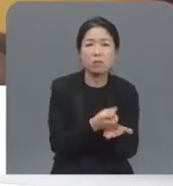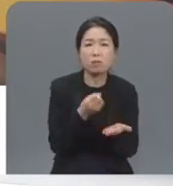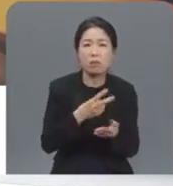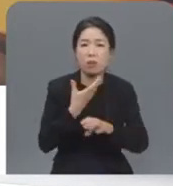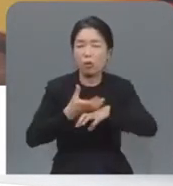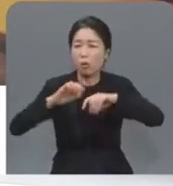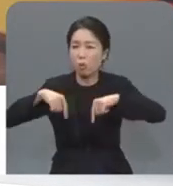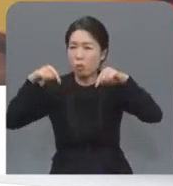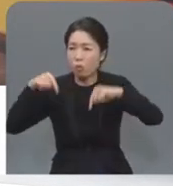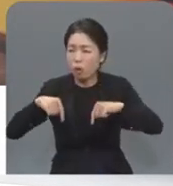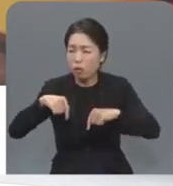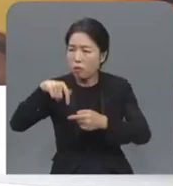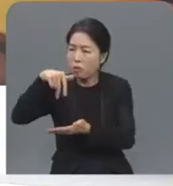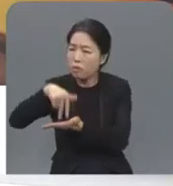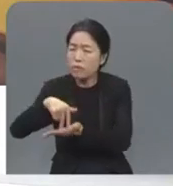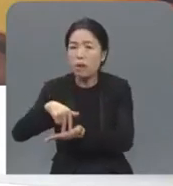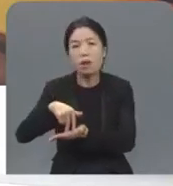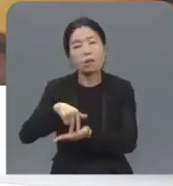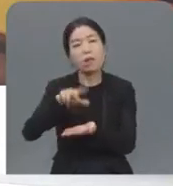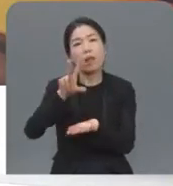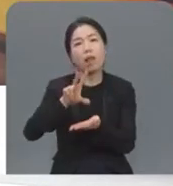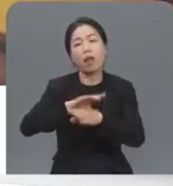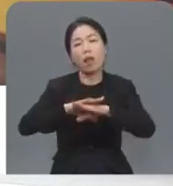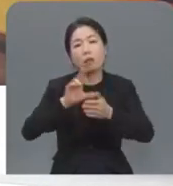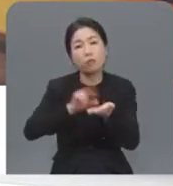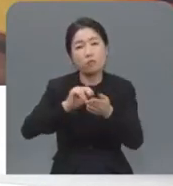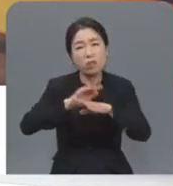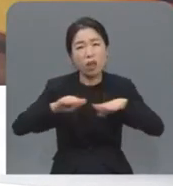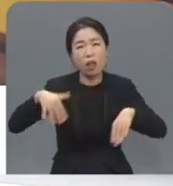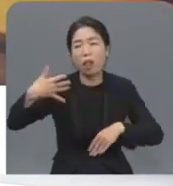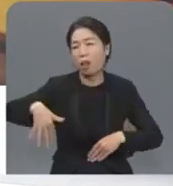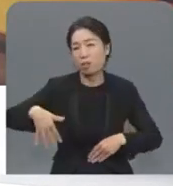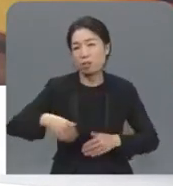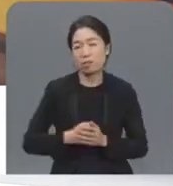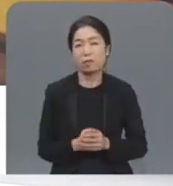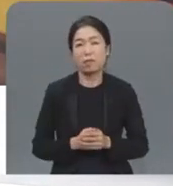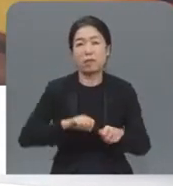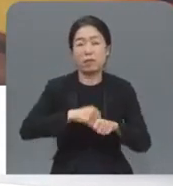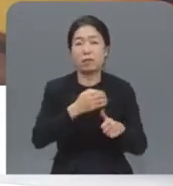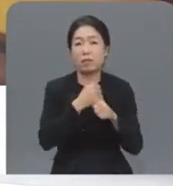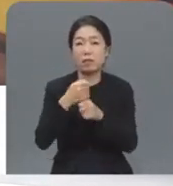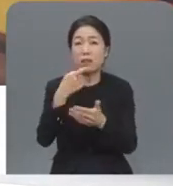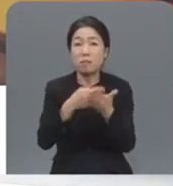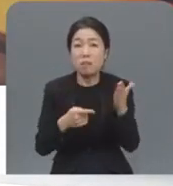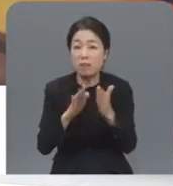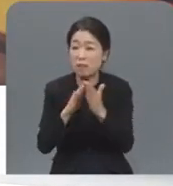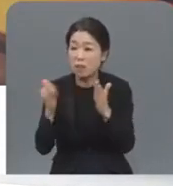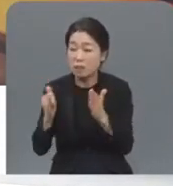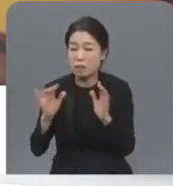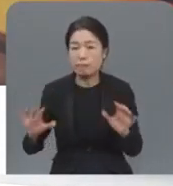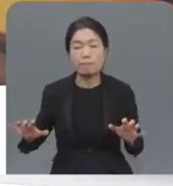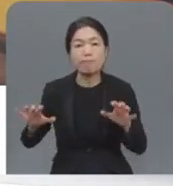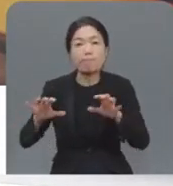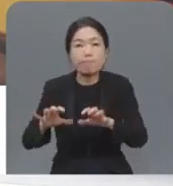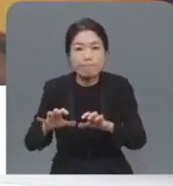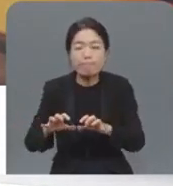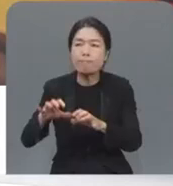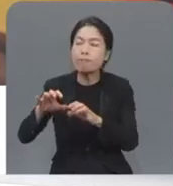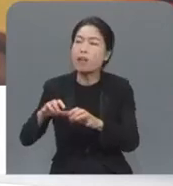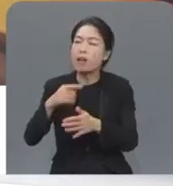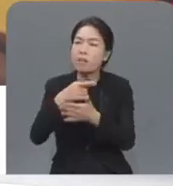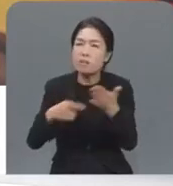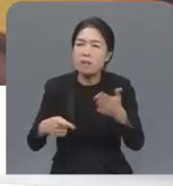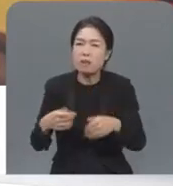외교적으로도 아직 해결되지 않은 현재 진행형인데 강제동원 피해자의 유족들이 한 자리에 모여서 대물림된